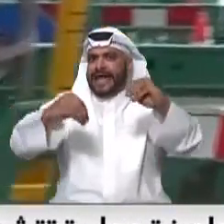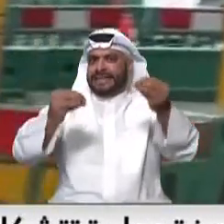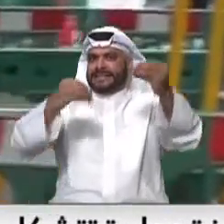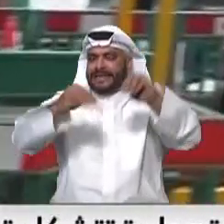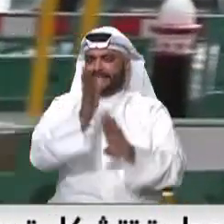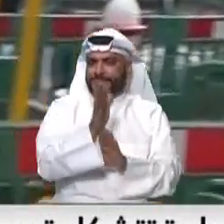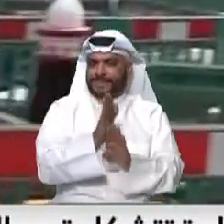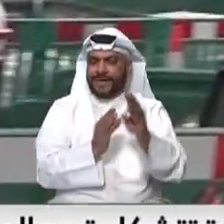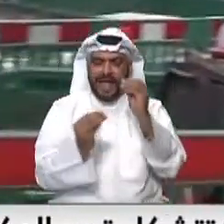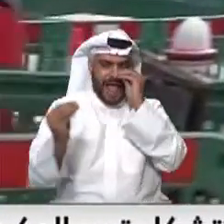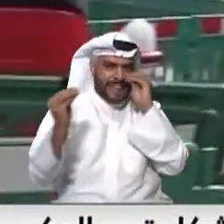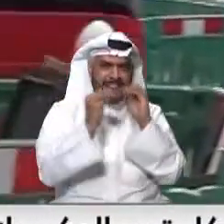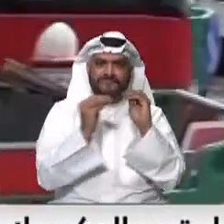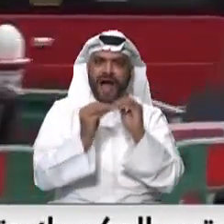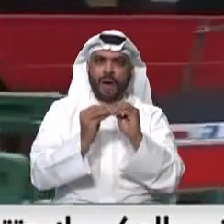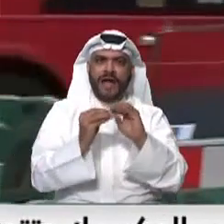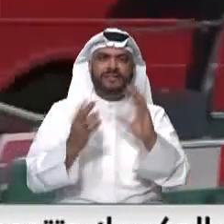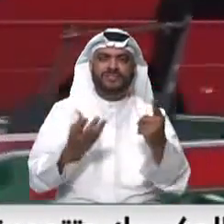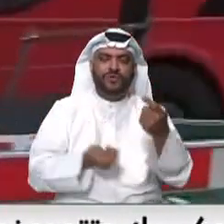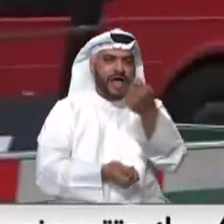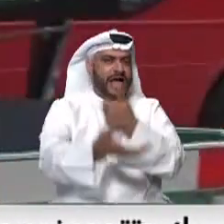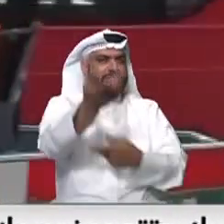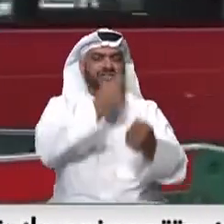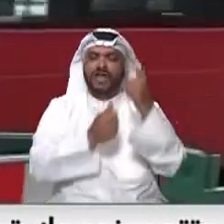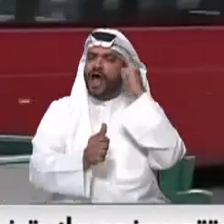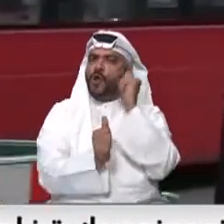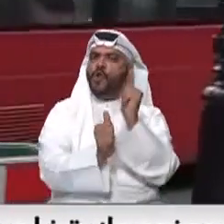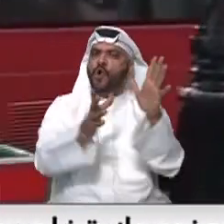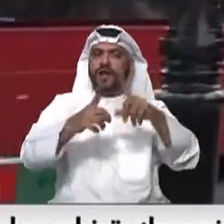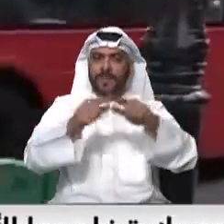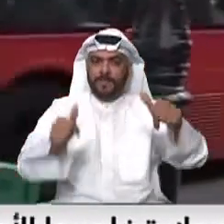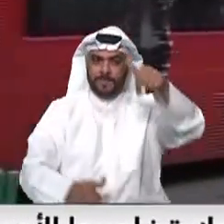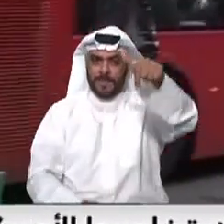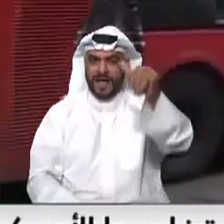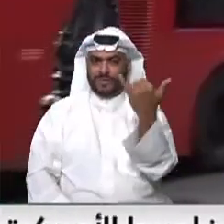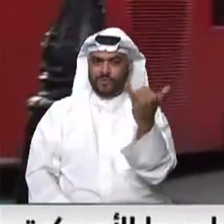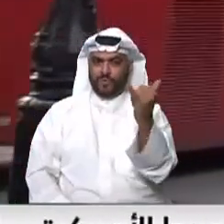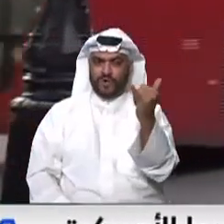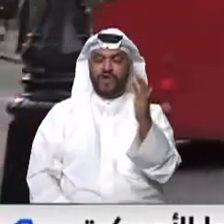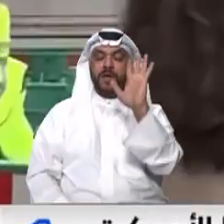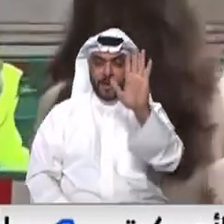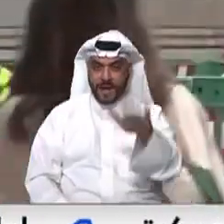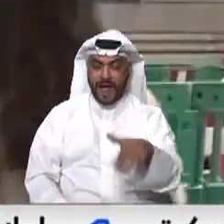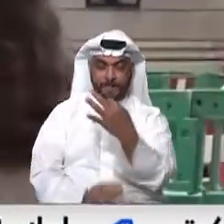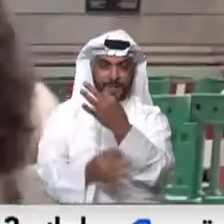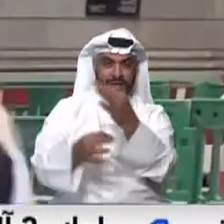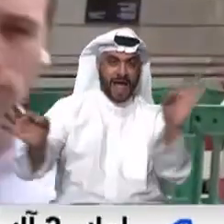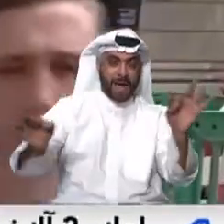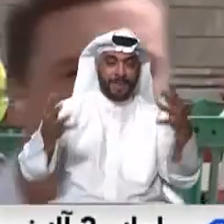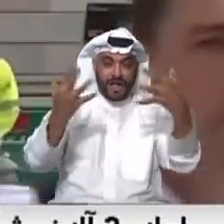لإنجاح مفاوضات التجارة الحرة مع دول مجلس التعاون لمصلحة الطرفين وبقية